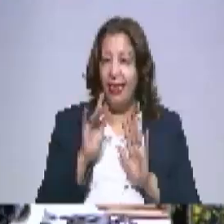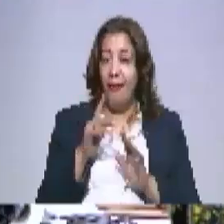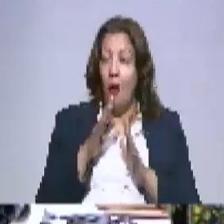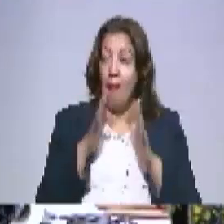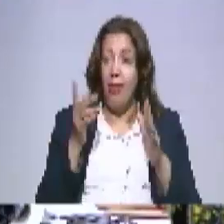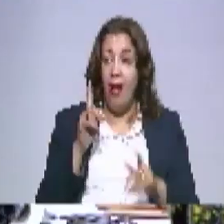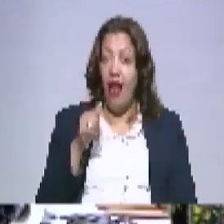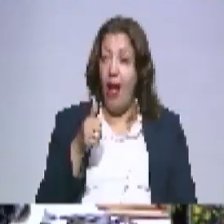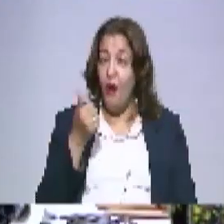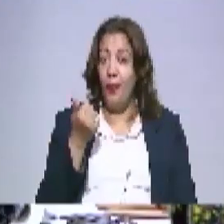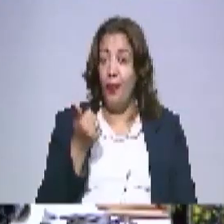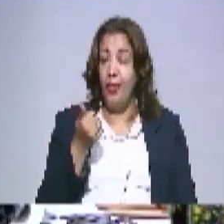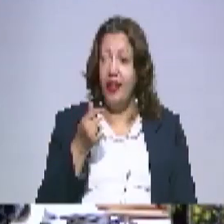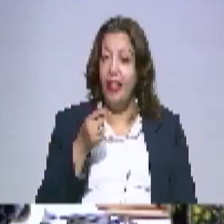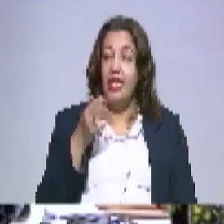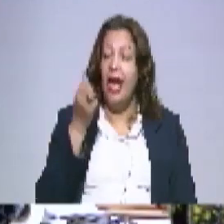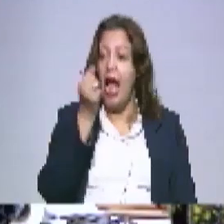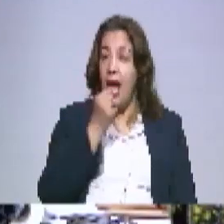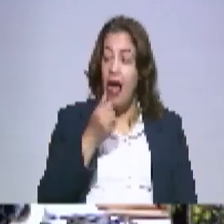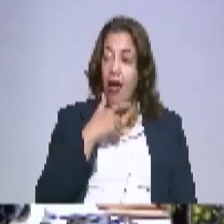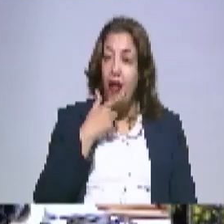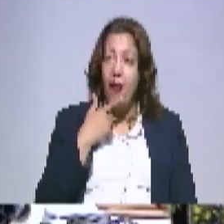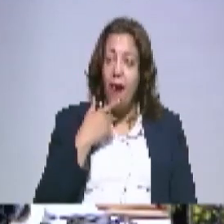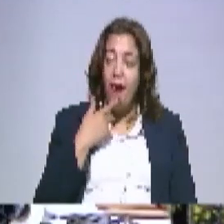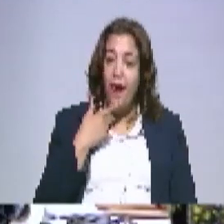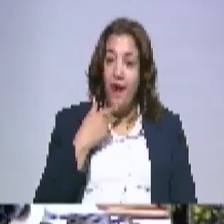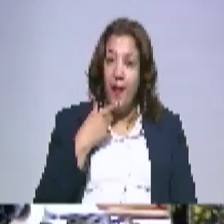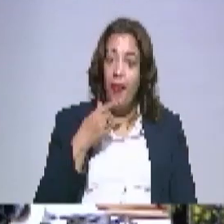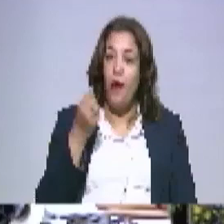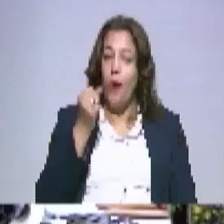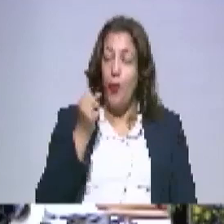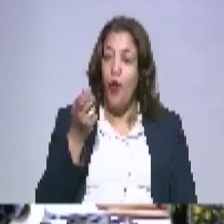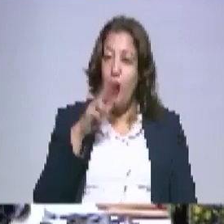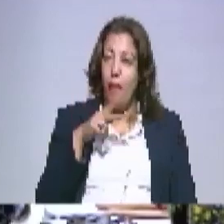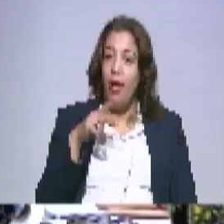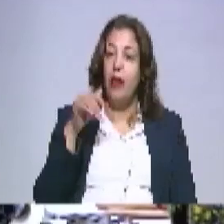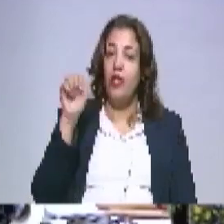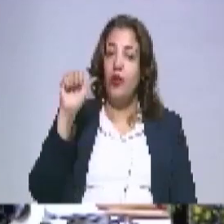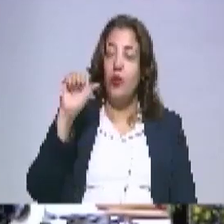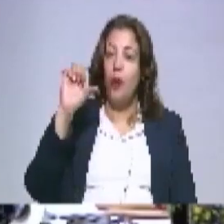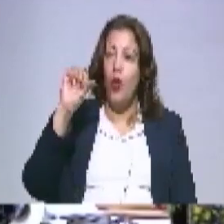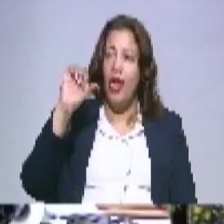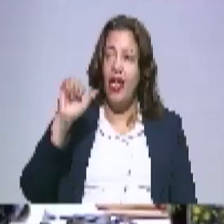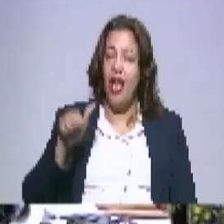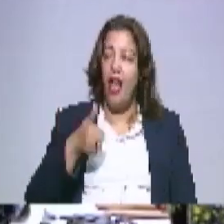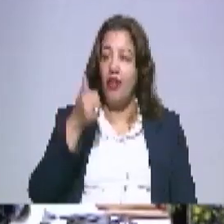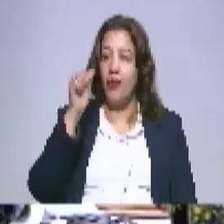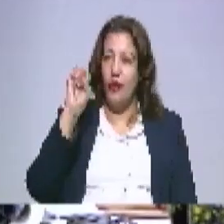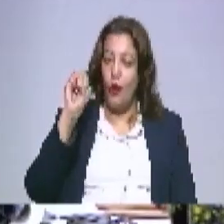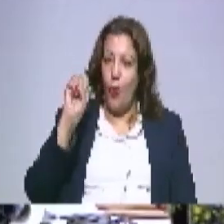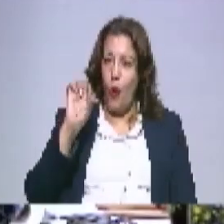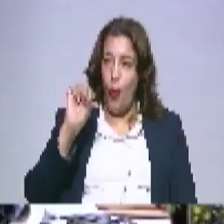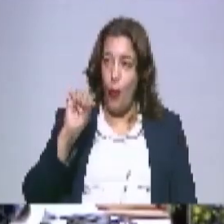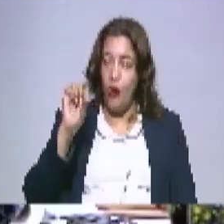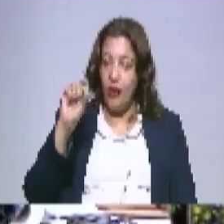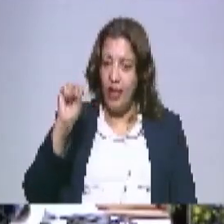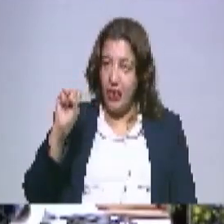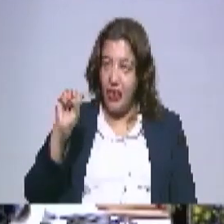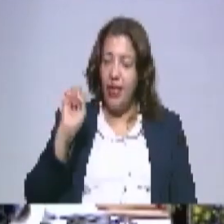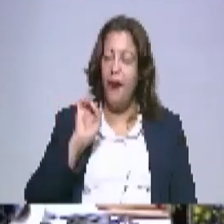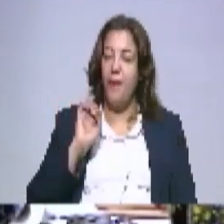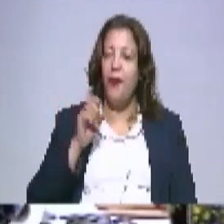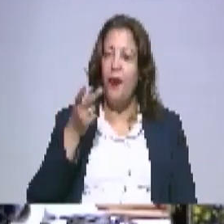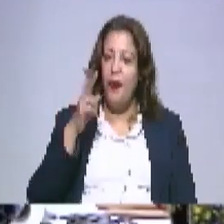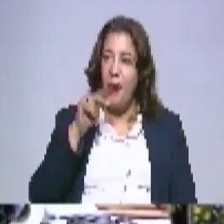ولا حاجه، احنا قلنا كاتشب ومستردة وعسل نحل ودبس رمان وصويا صوص والتوابل بتاعتنا حطيناها، وحطينا عليها الزعتر